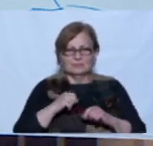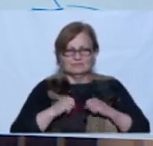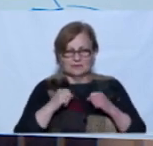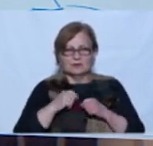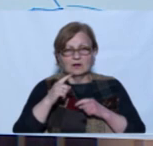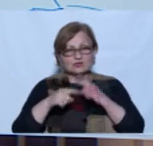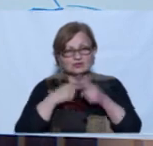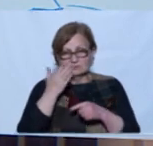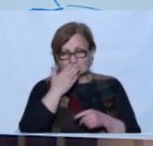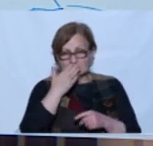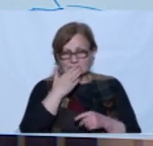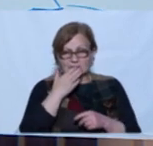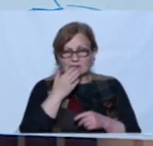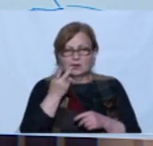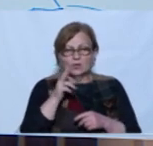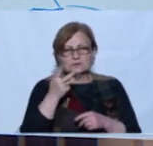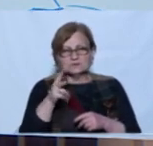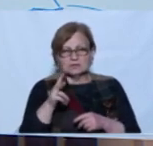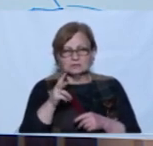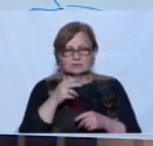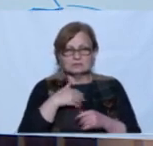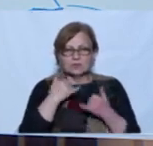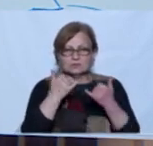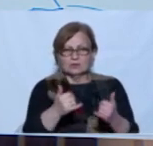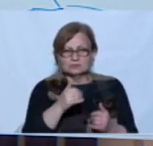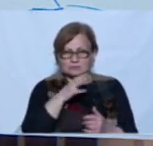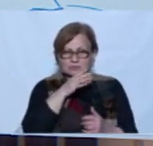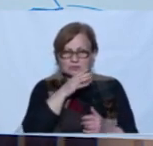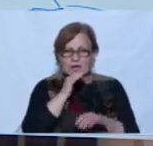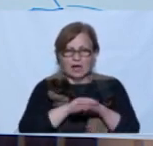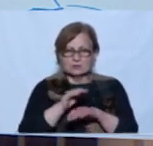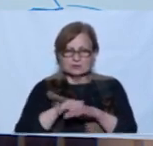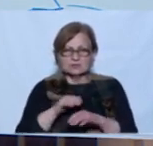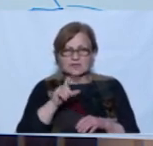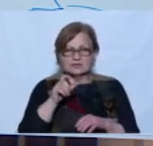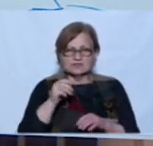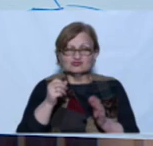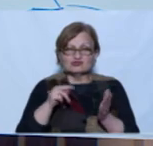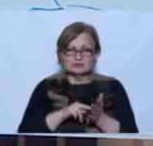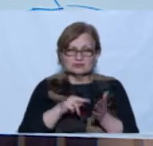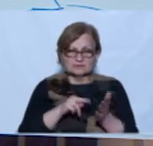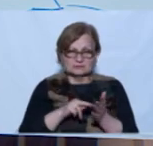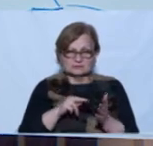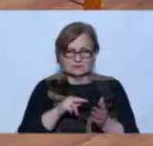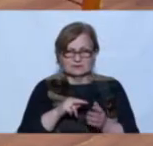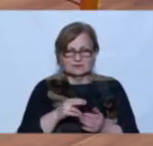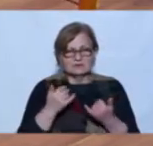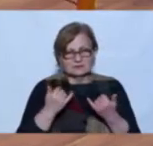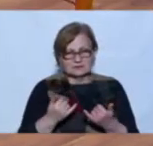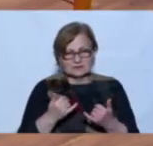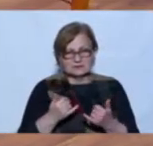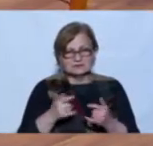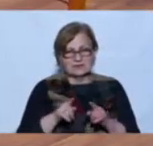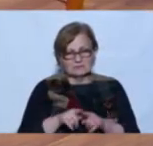ვეცდები შემდეგ გაკვეთილზე 2-3 წუთი დაუთმო არგუმენტირებული ესე შეფასების კრიტერიუმებს. დღეს კი